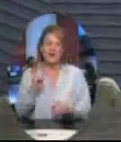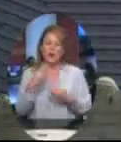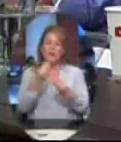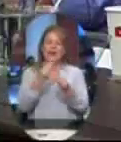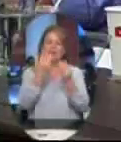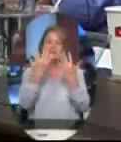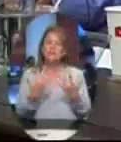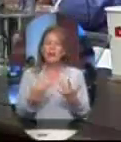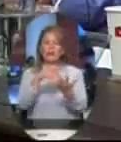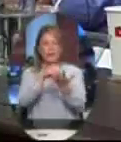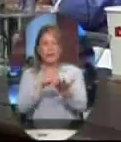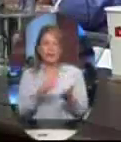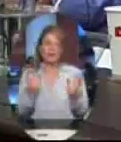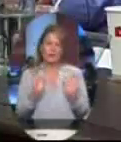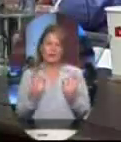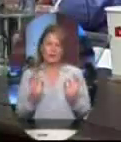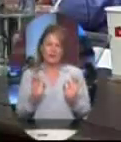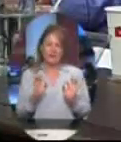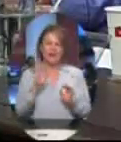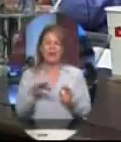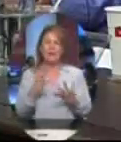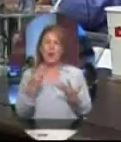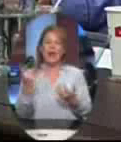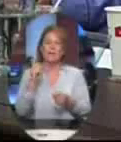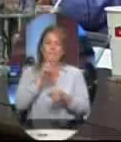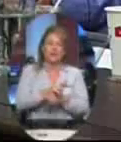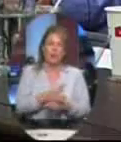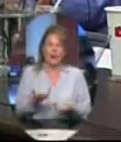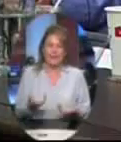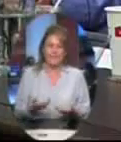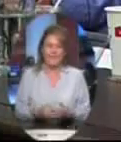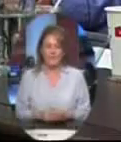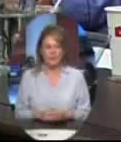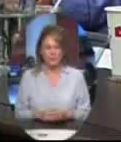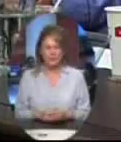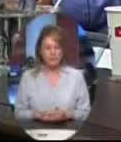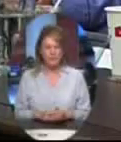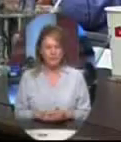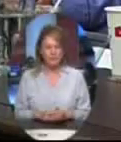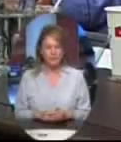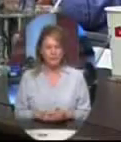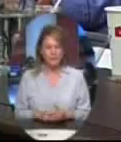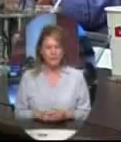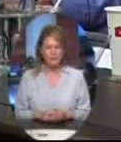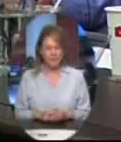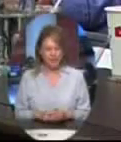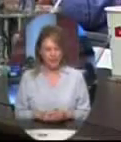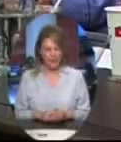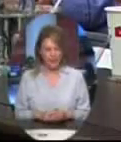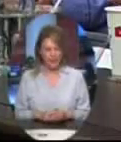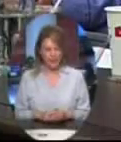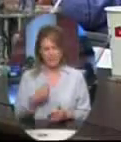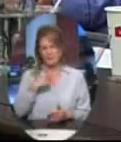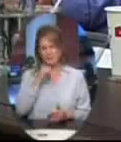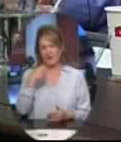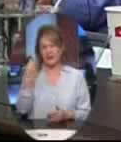ומספרים, גם לא לגבי דרכי האכיפה. אני לא רוצה להעביר חצים לא למשטרה ולא למישהו